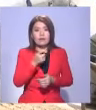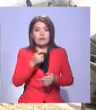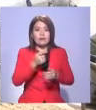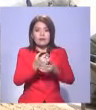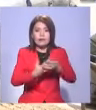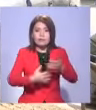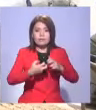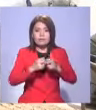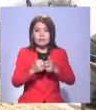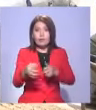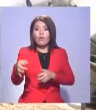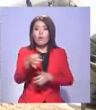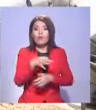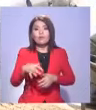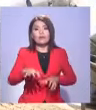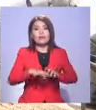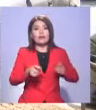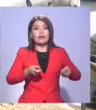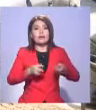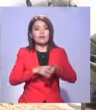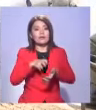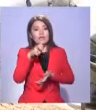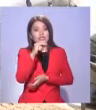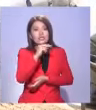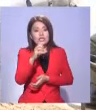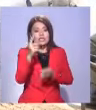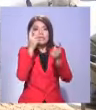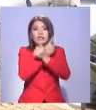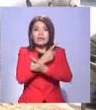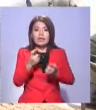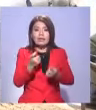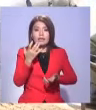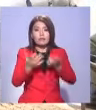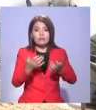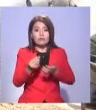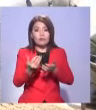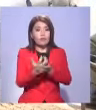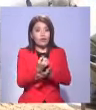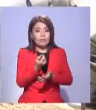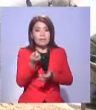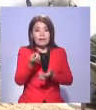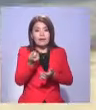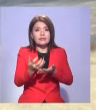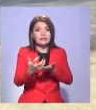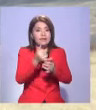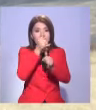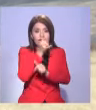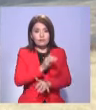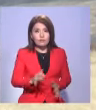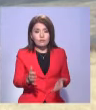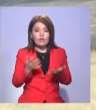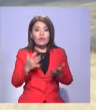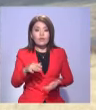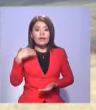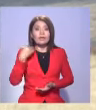қиын. Біздер облыс әкіміне хат жаздық. Төтенше жағдай жариялануы тиіс. Әйтпесе біз астықты айтпағанда тұқымсыз қалуымыз мүмкін. Ақтөбе